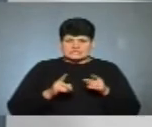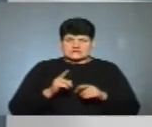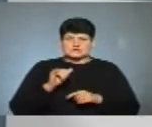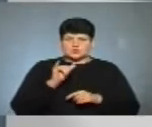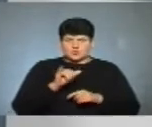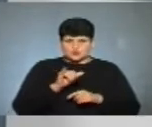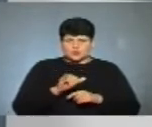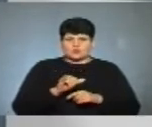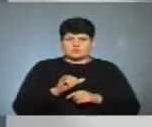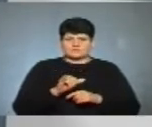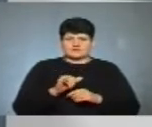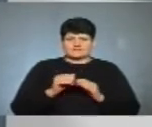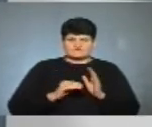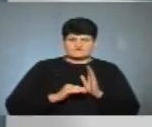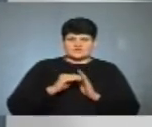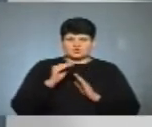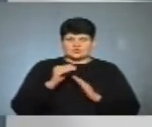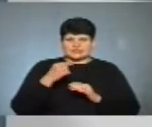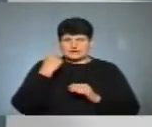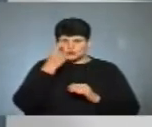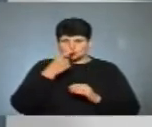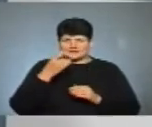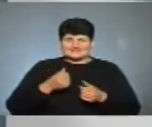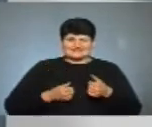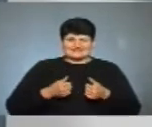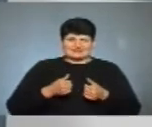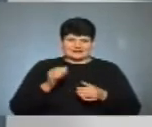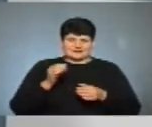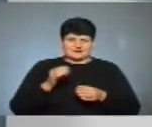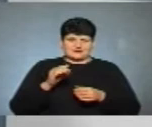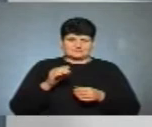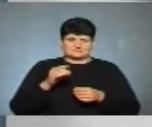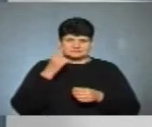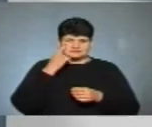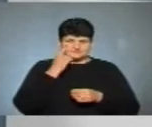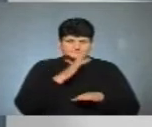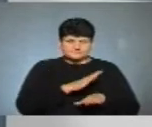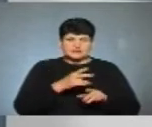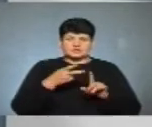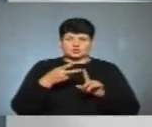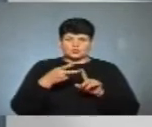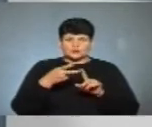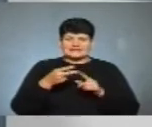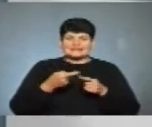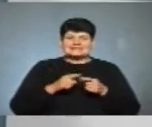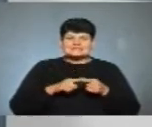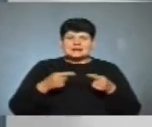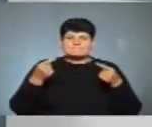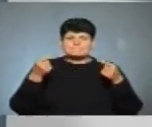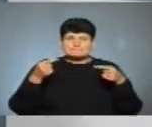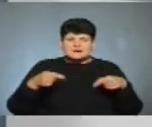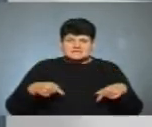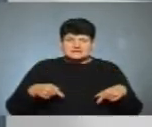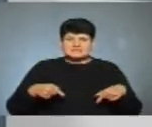нього високий рейтинг особистий. Другий чинник – це падіння